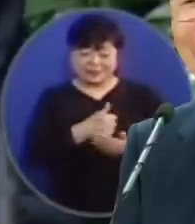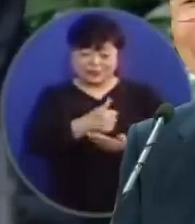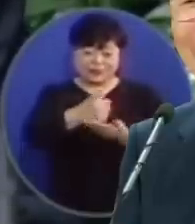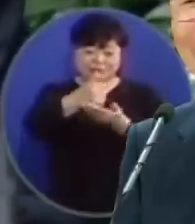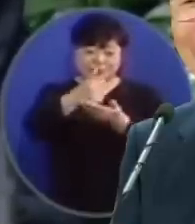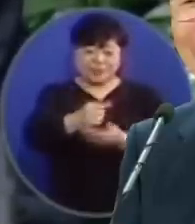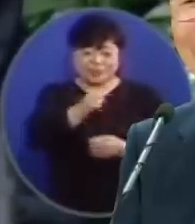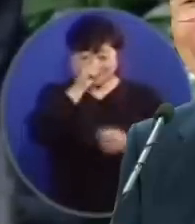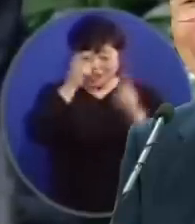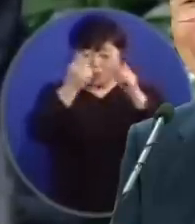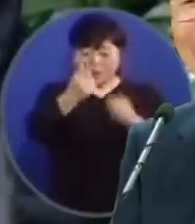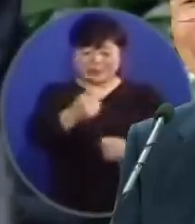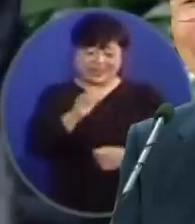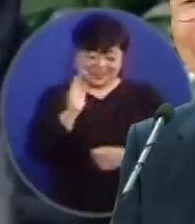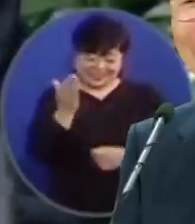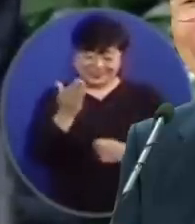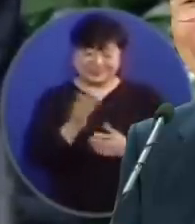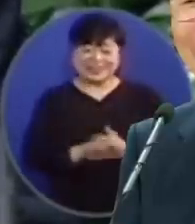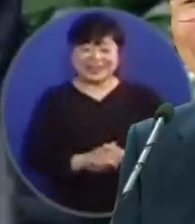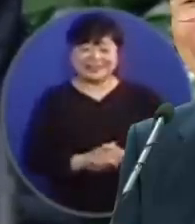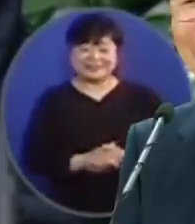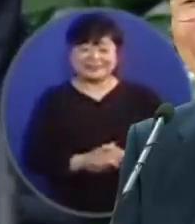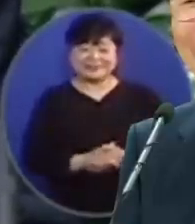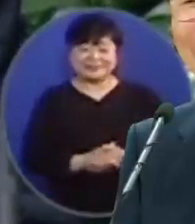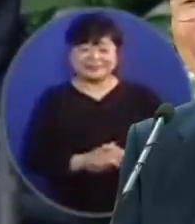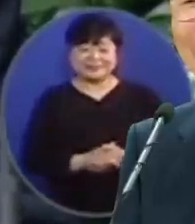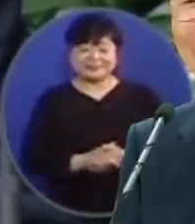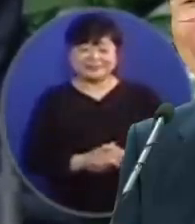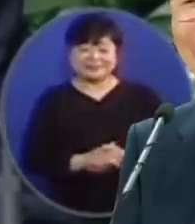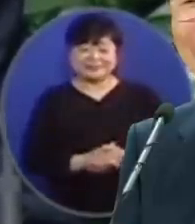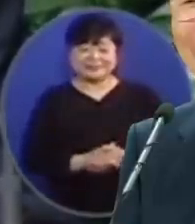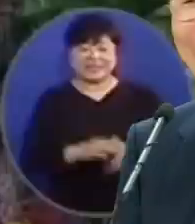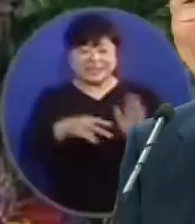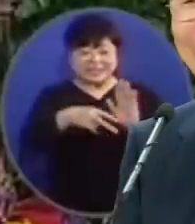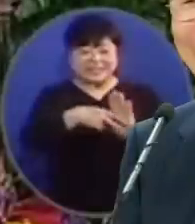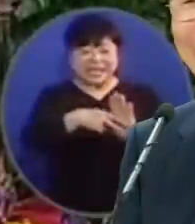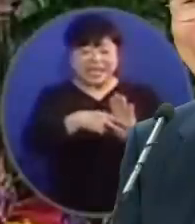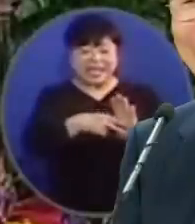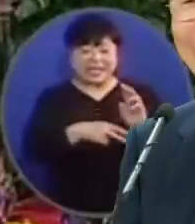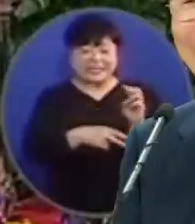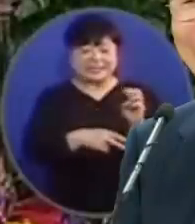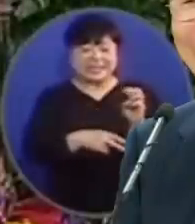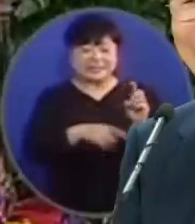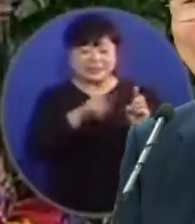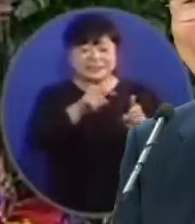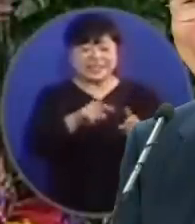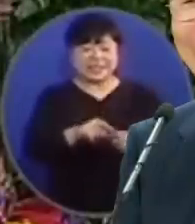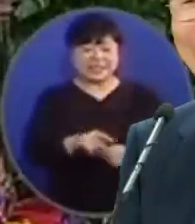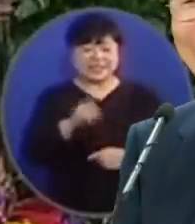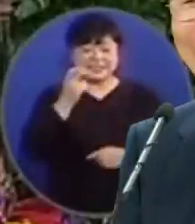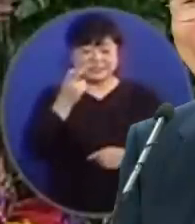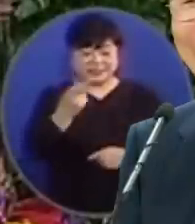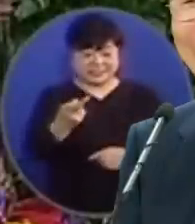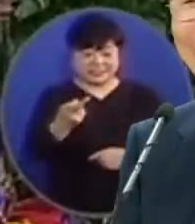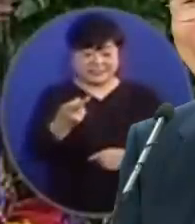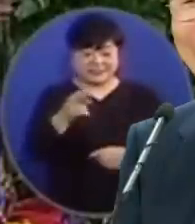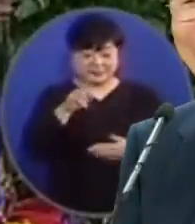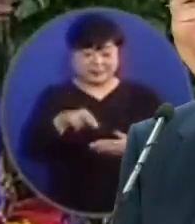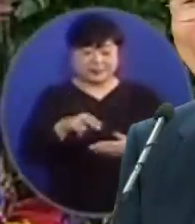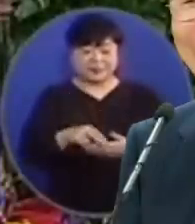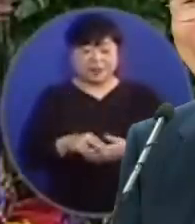우리의 선한 목자가 될 수가 있는 것입니다. 이사야 41장 11절로 16절 우리 다 같이